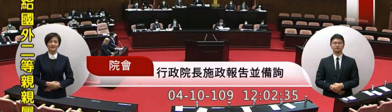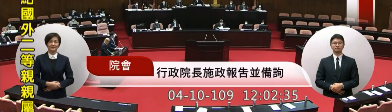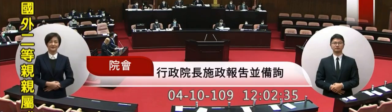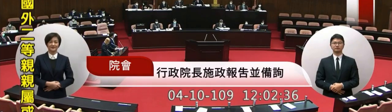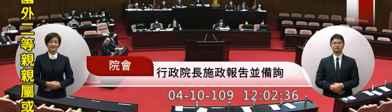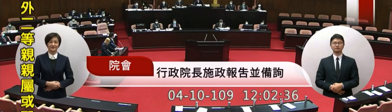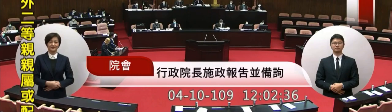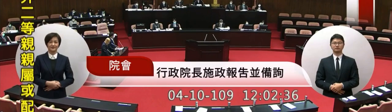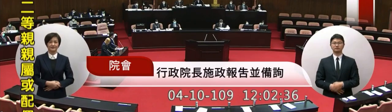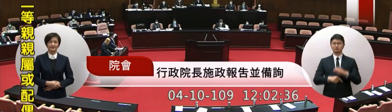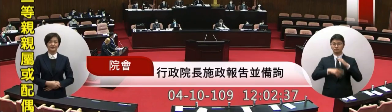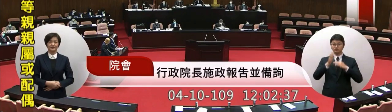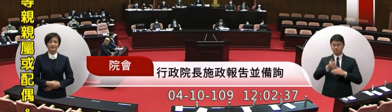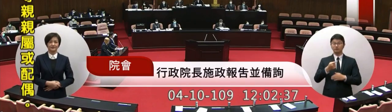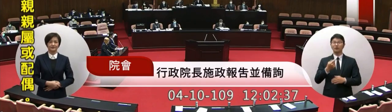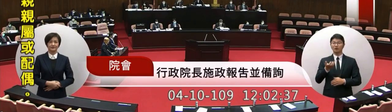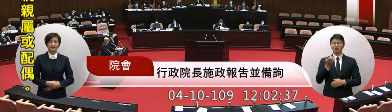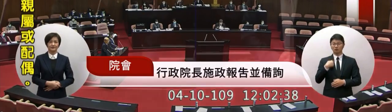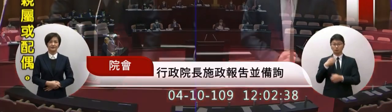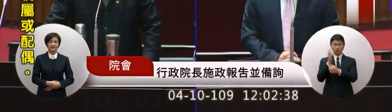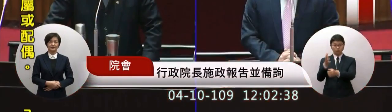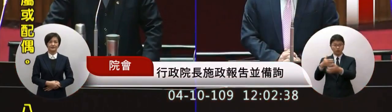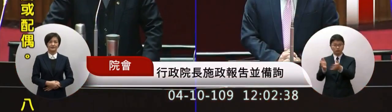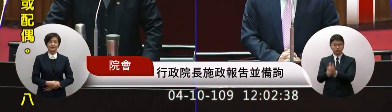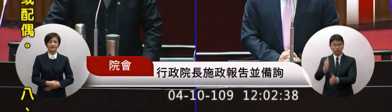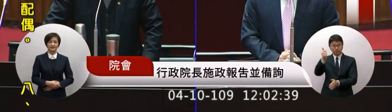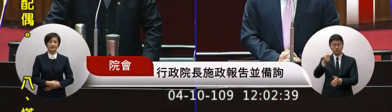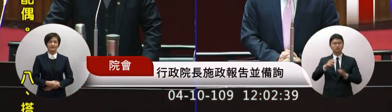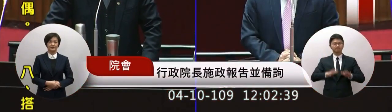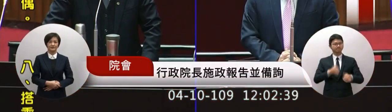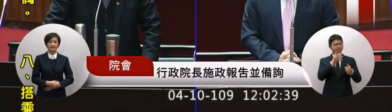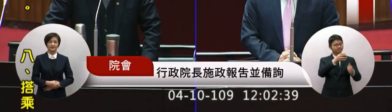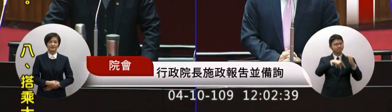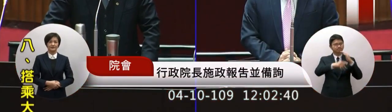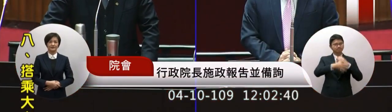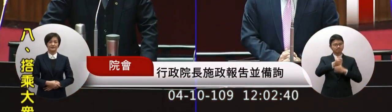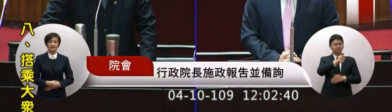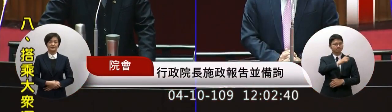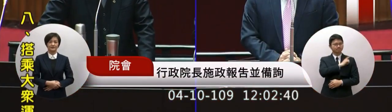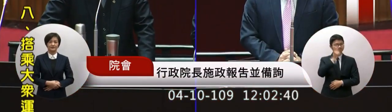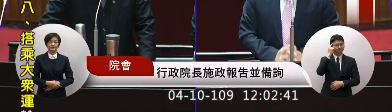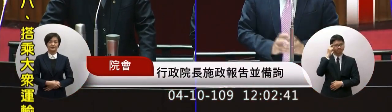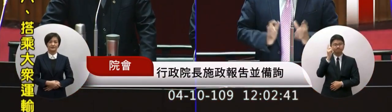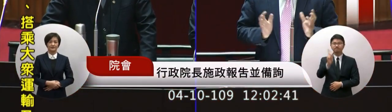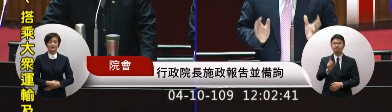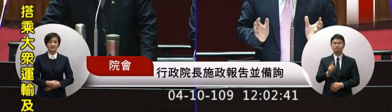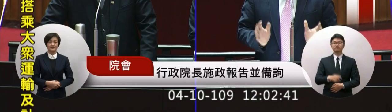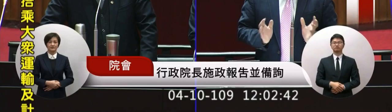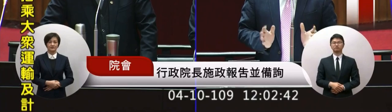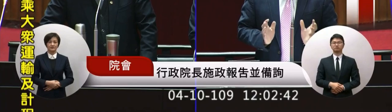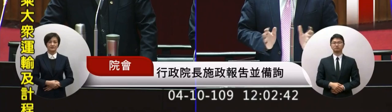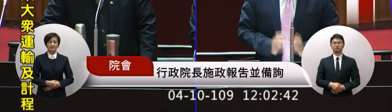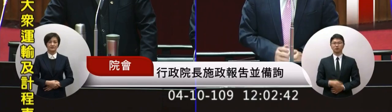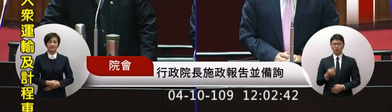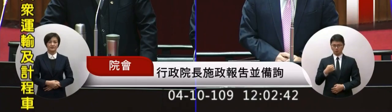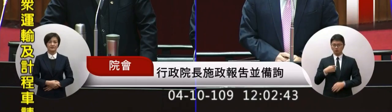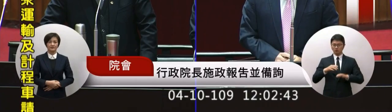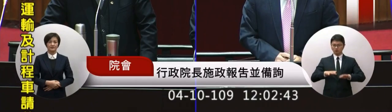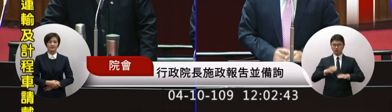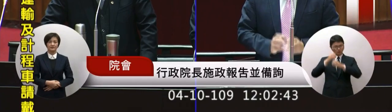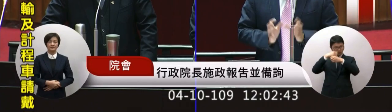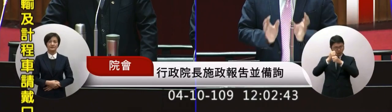院长，刚才我请教部长的这个问题，我想请教一下院长您的看法，就是说我们其实的能量都还